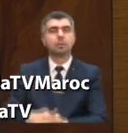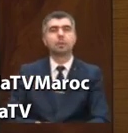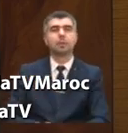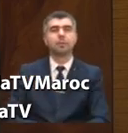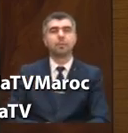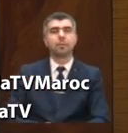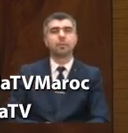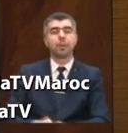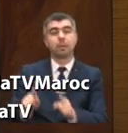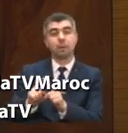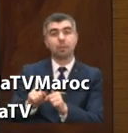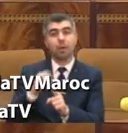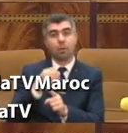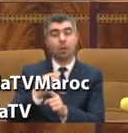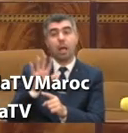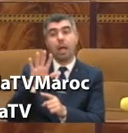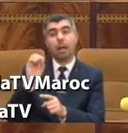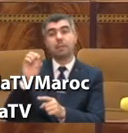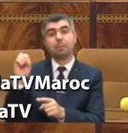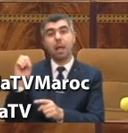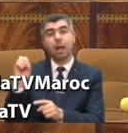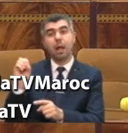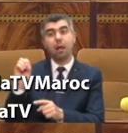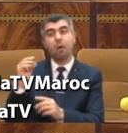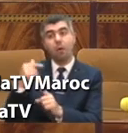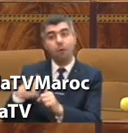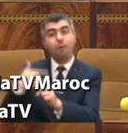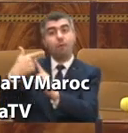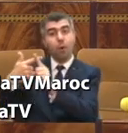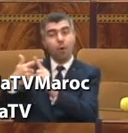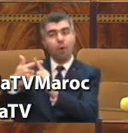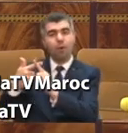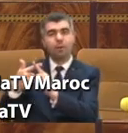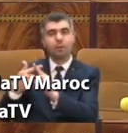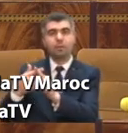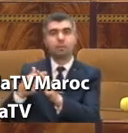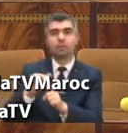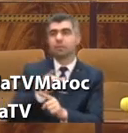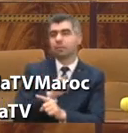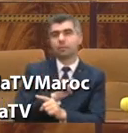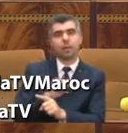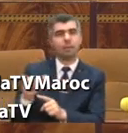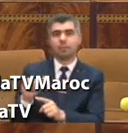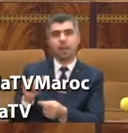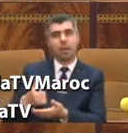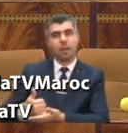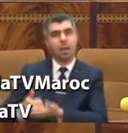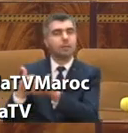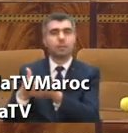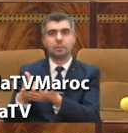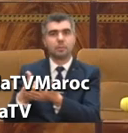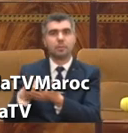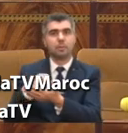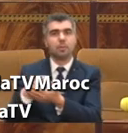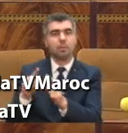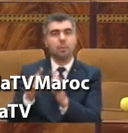يكونوا غيصرحوا أكثر من 500 أجير. إلا غيصرحوا أكثر من 500 أجير وخا ينقصوا ب 50%